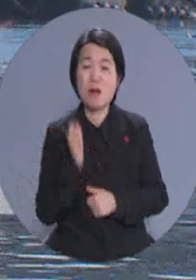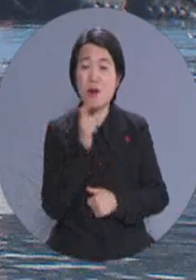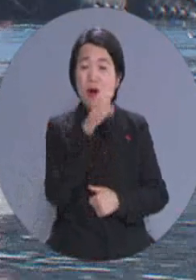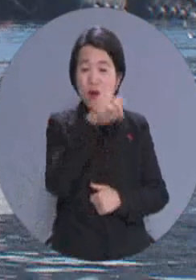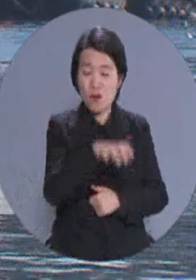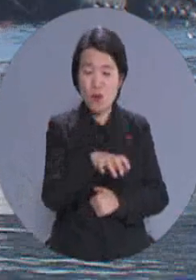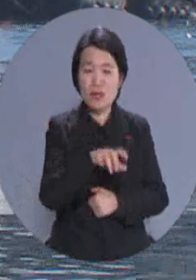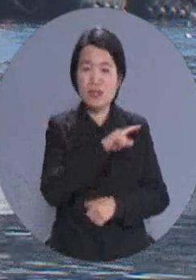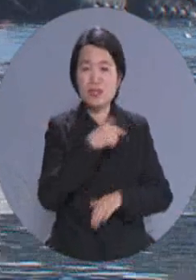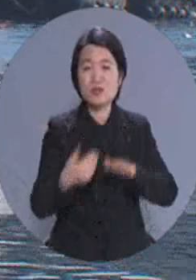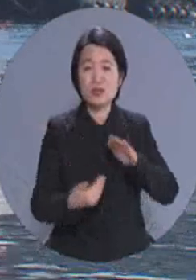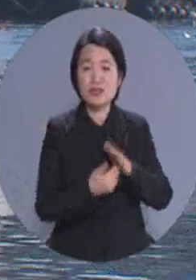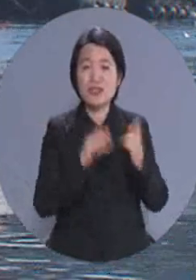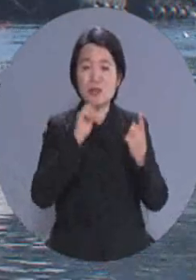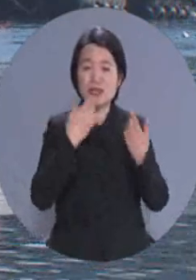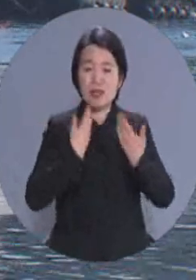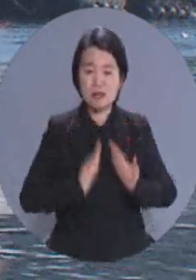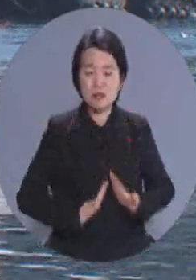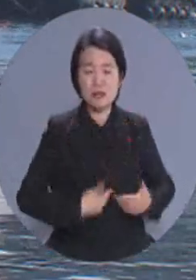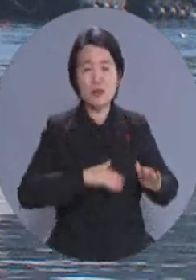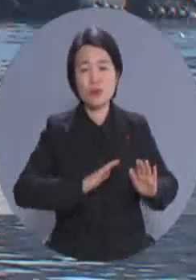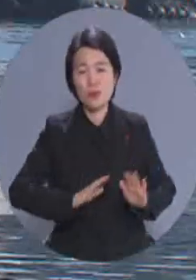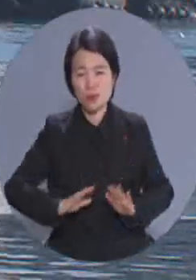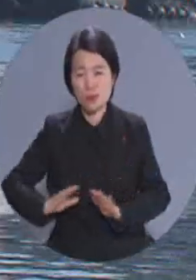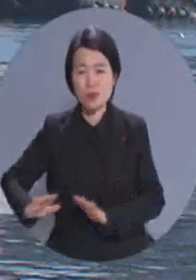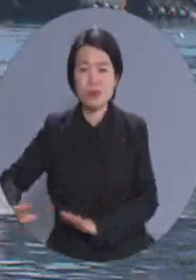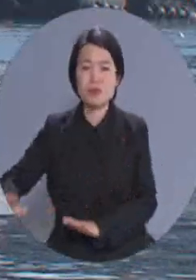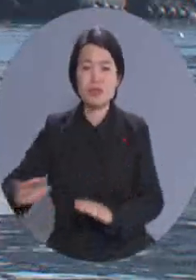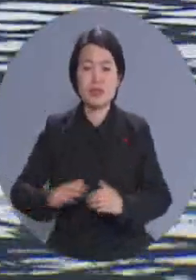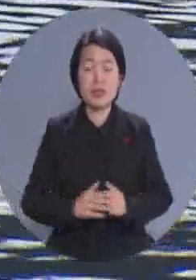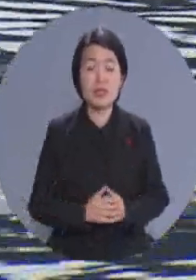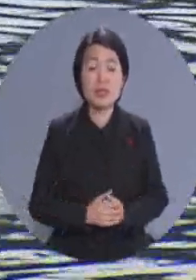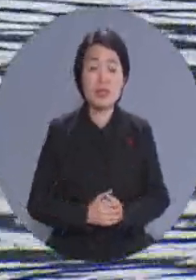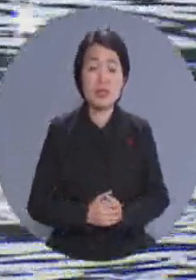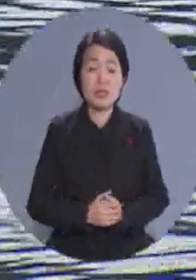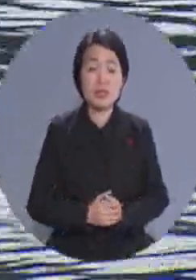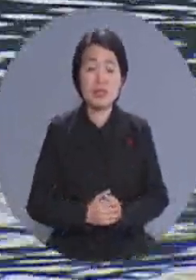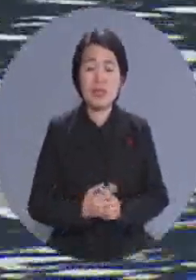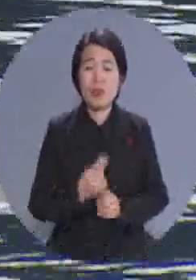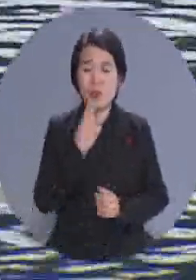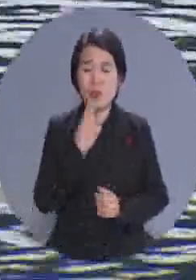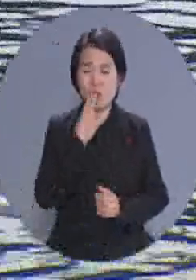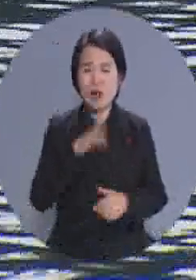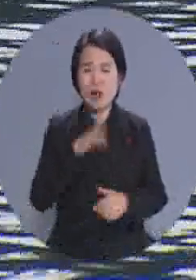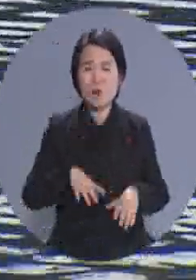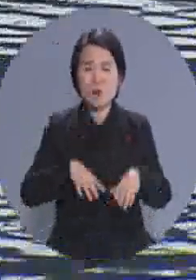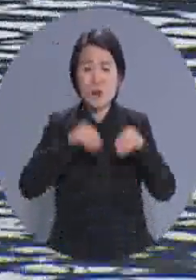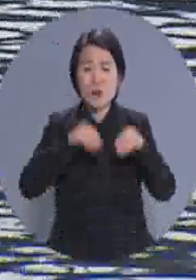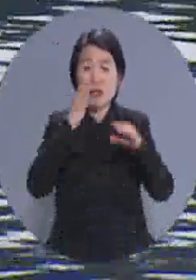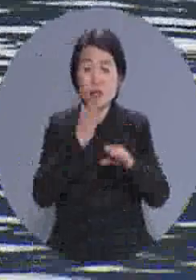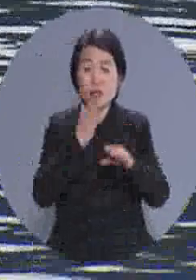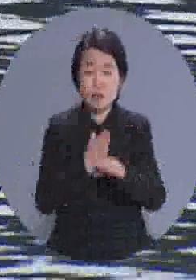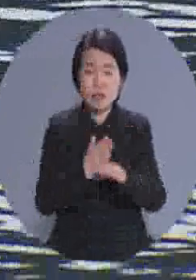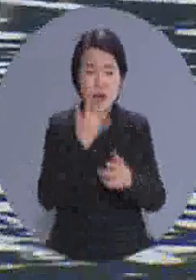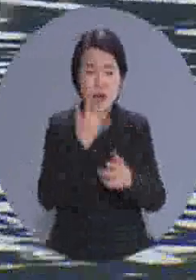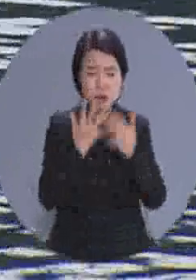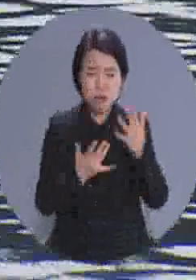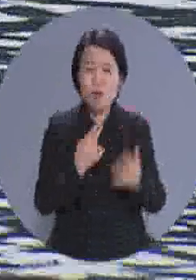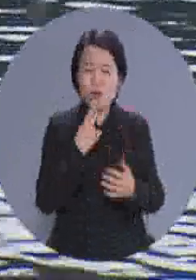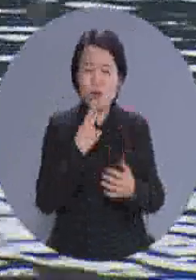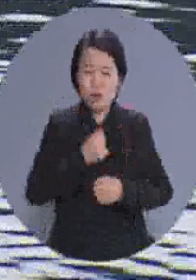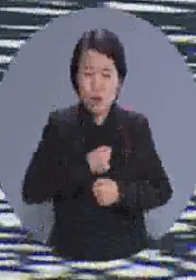먼바다에서 최고 1m 비교적 잔잔하게 대기가 차츰 건조해지고 있으니 불시 관리에